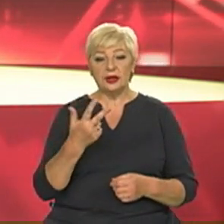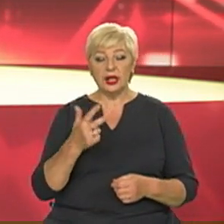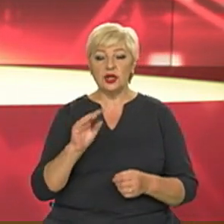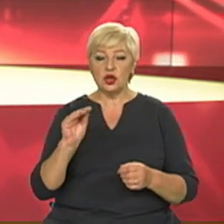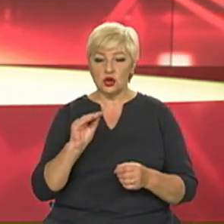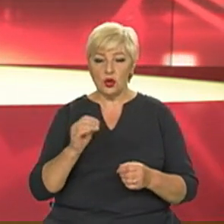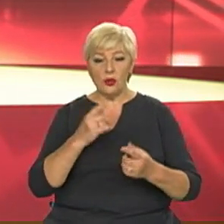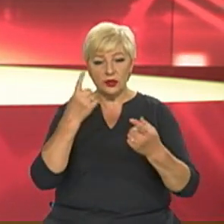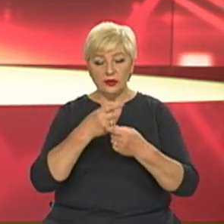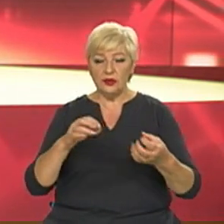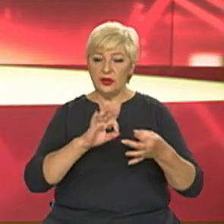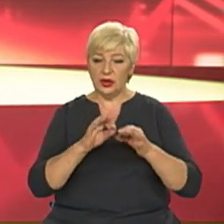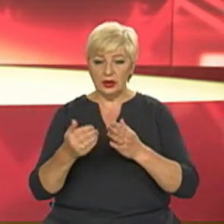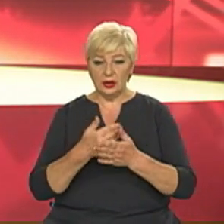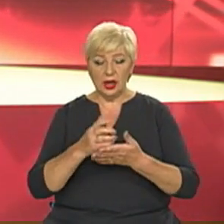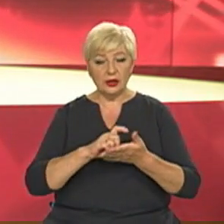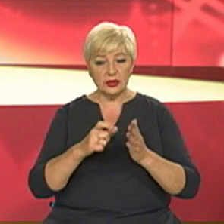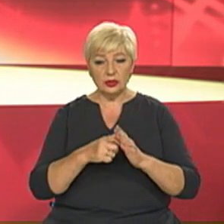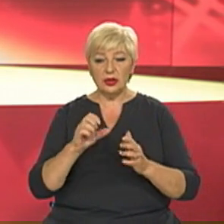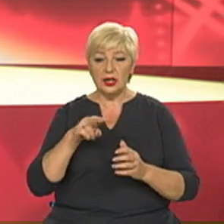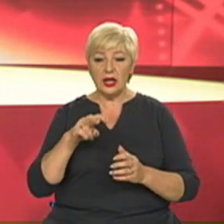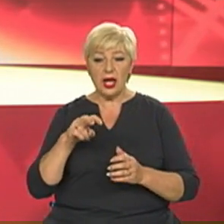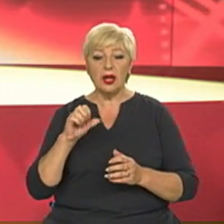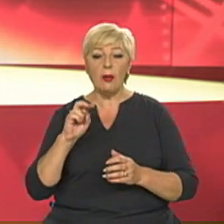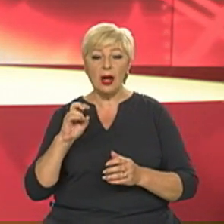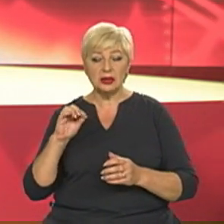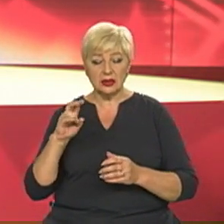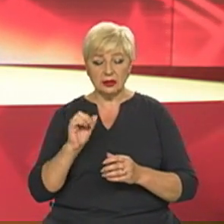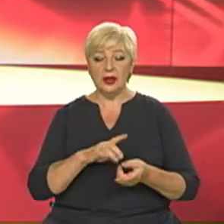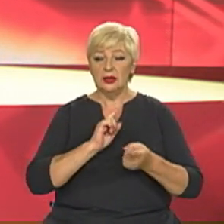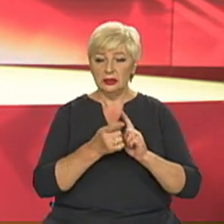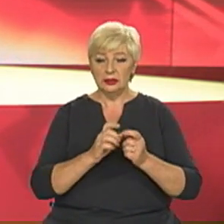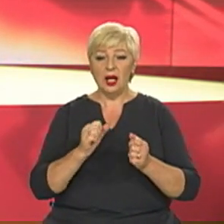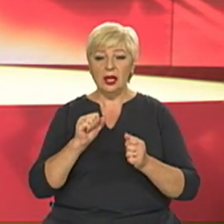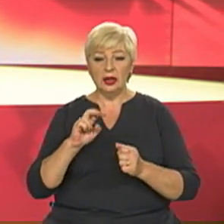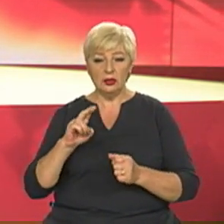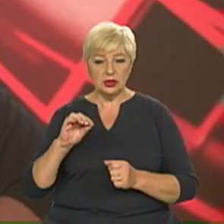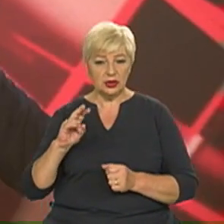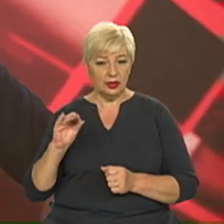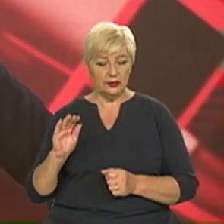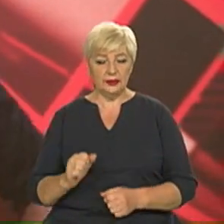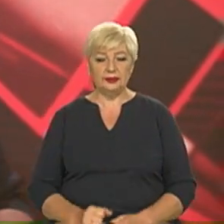9 жовтня в ефірі «Деталі» у студії Лейла Басова. Мовою жестів випуск перекладає Ганна Костікова.